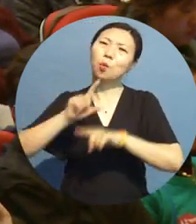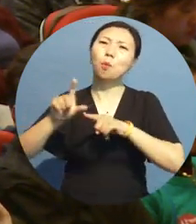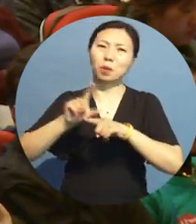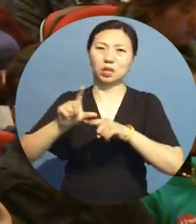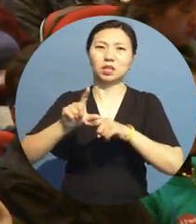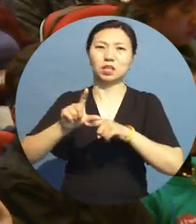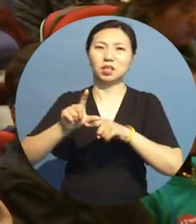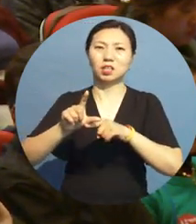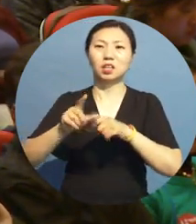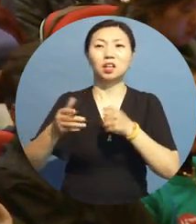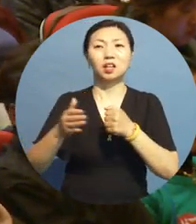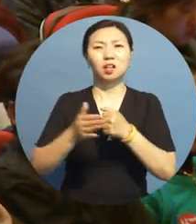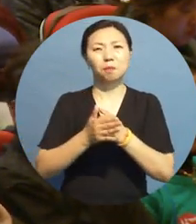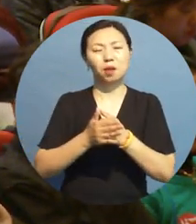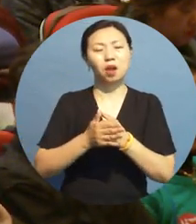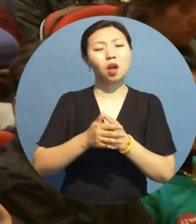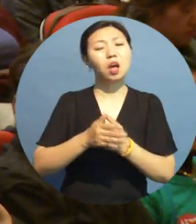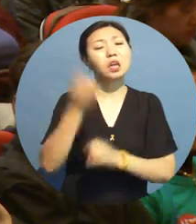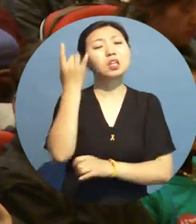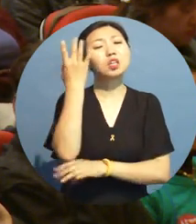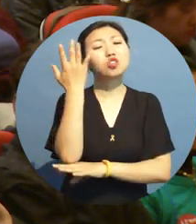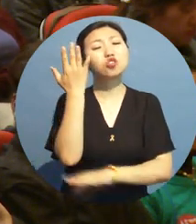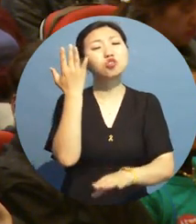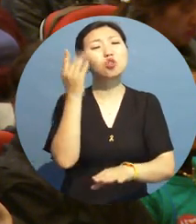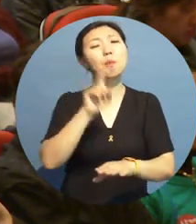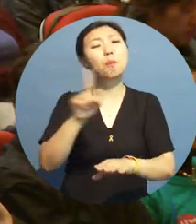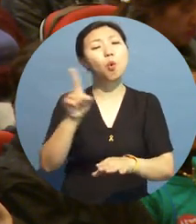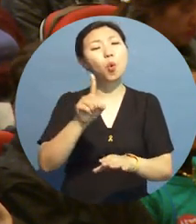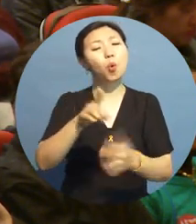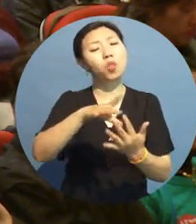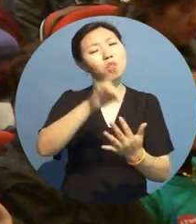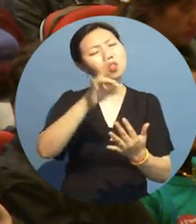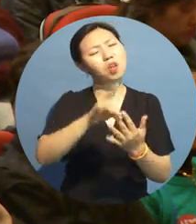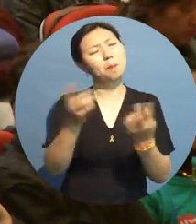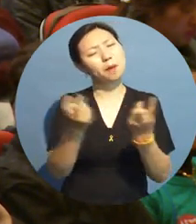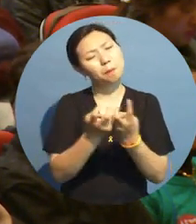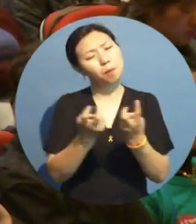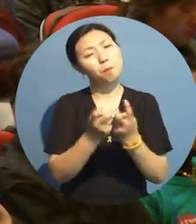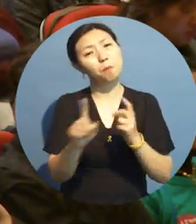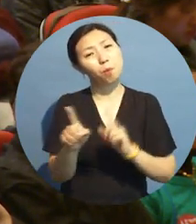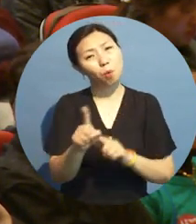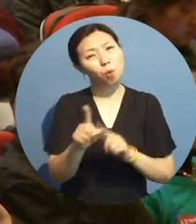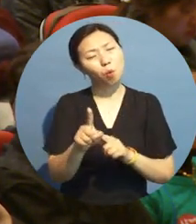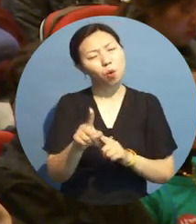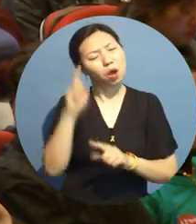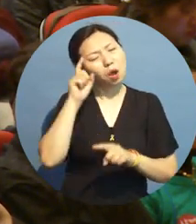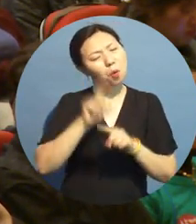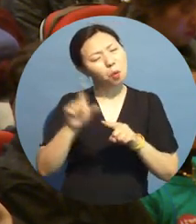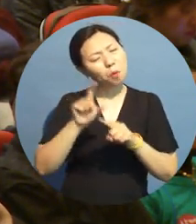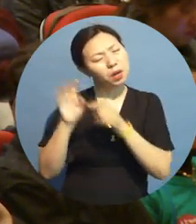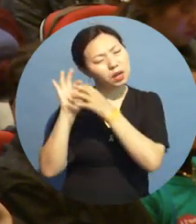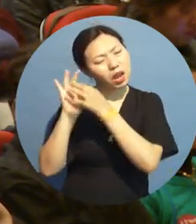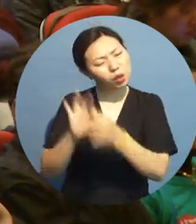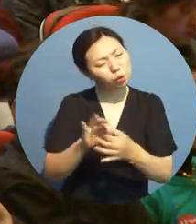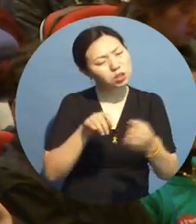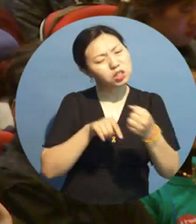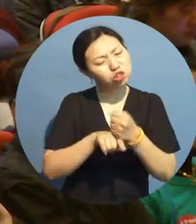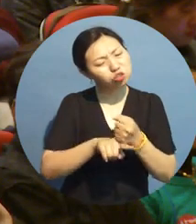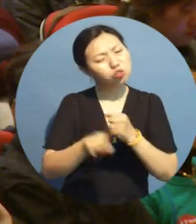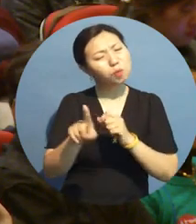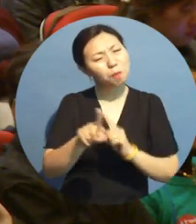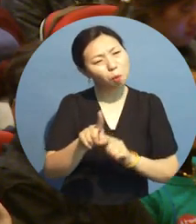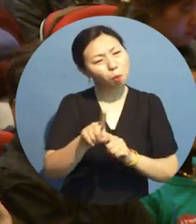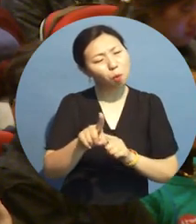기준으로 선택하고 그다음에 제가 이런 생각이 계속 드는 이유와 이 생각의 좀